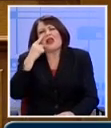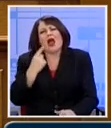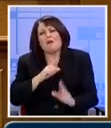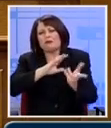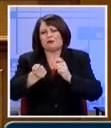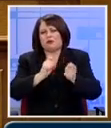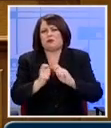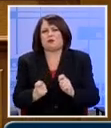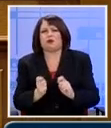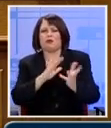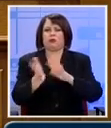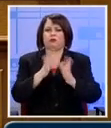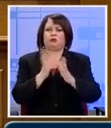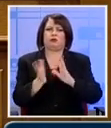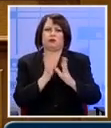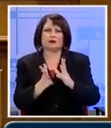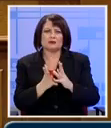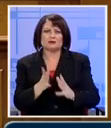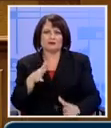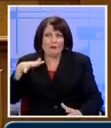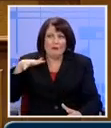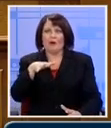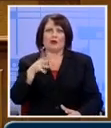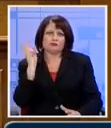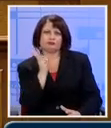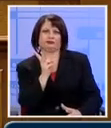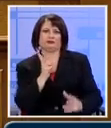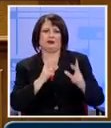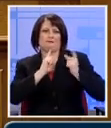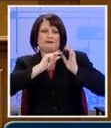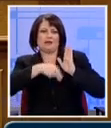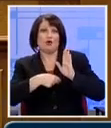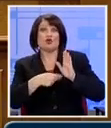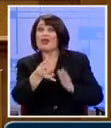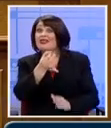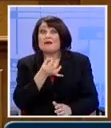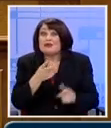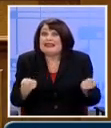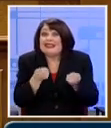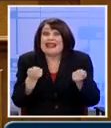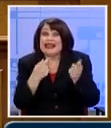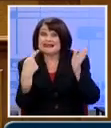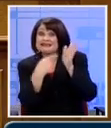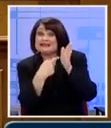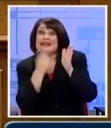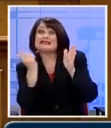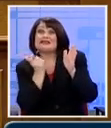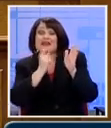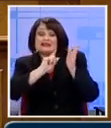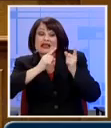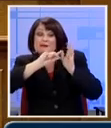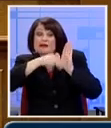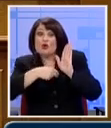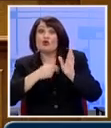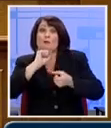μεταμορφώσεων. Επιλέξατε να πολεμήσετε το μνημόνιο, αλλά δεν μας είπατε τι θα κάνετε με το μνημόνιο. Το ψάχνετε,